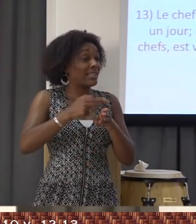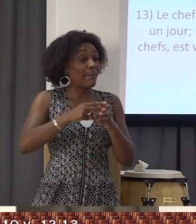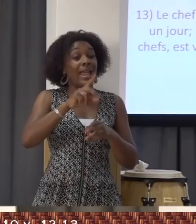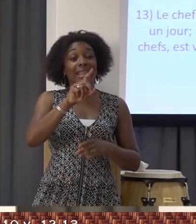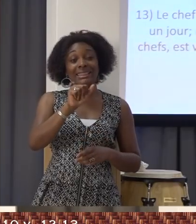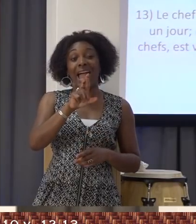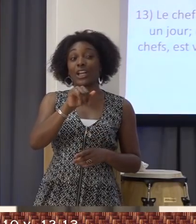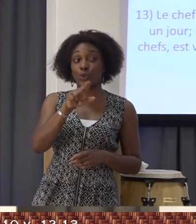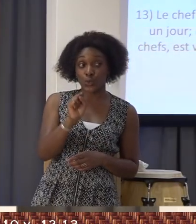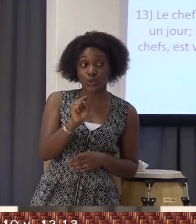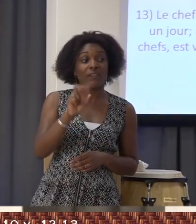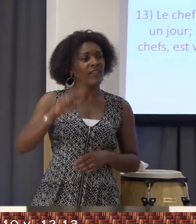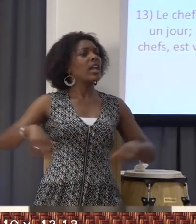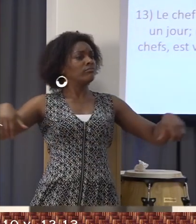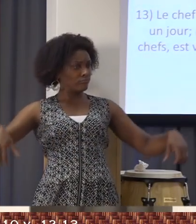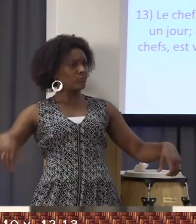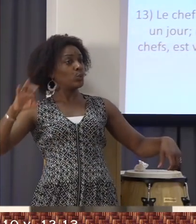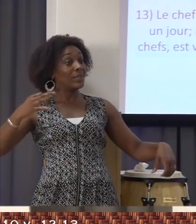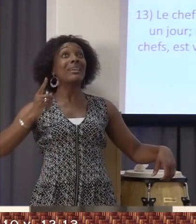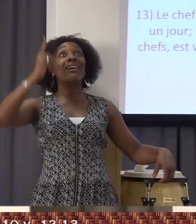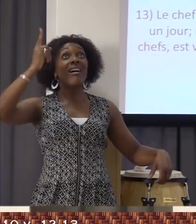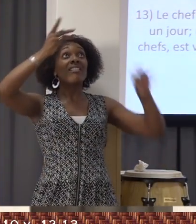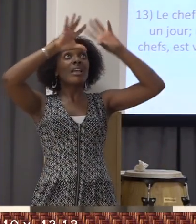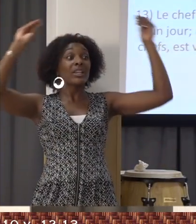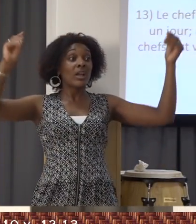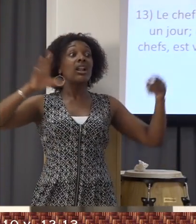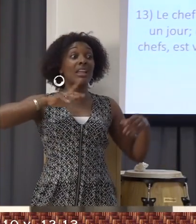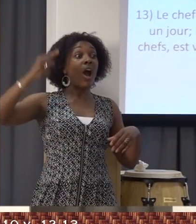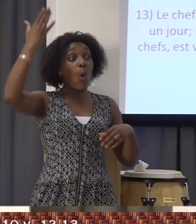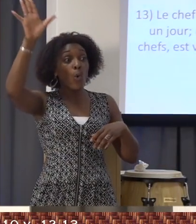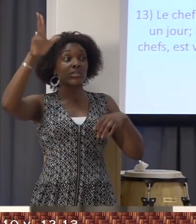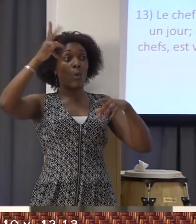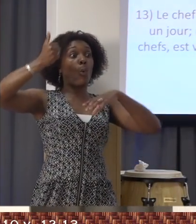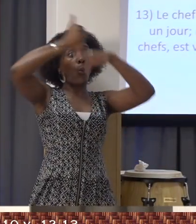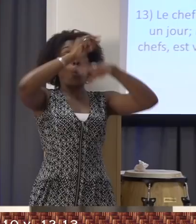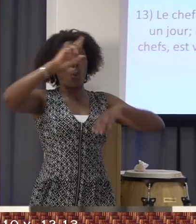l'entité spirituelle qui dominait, qui contrôlait le pays. Alléluia.